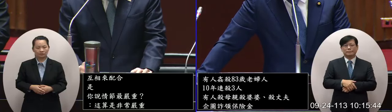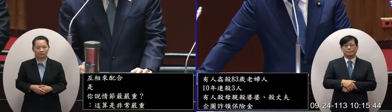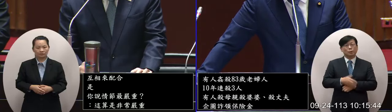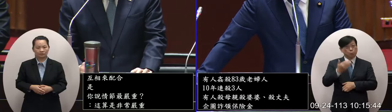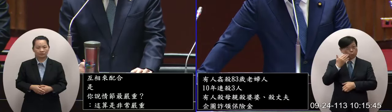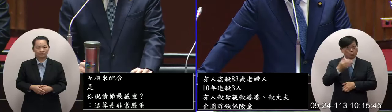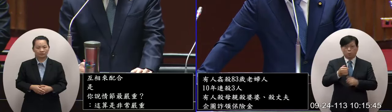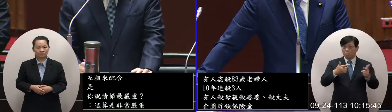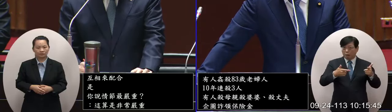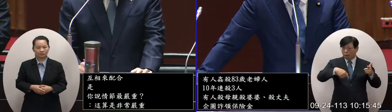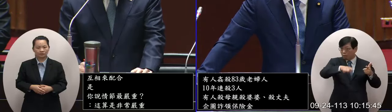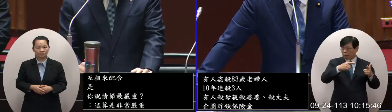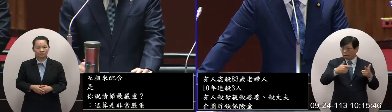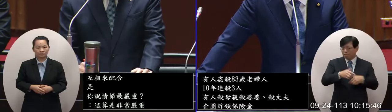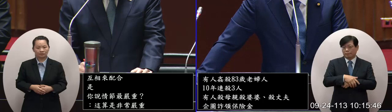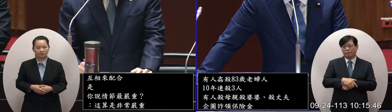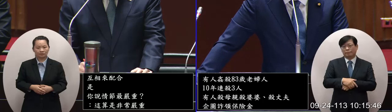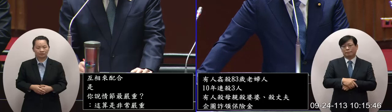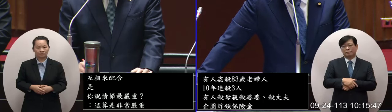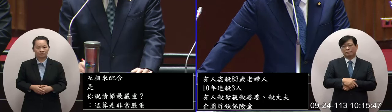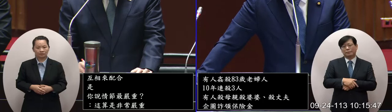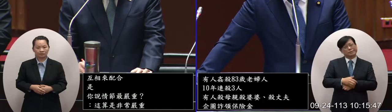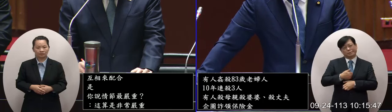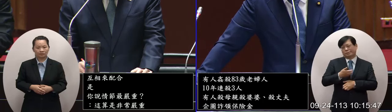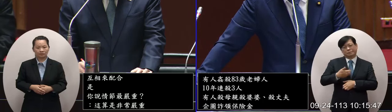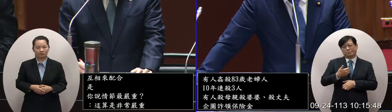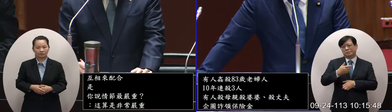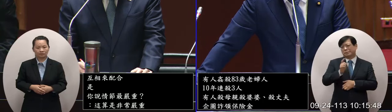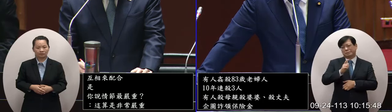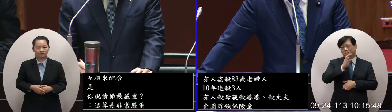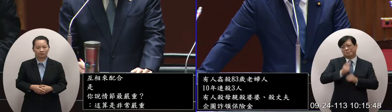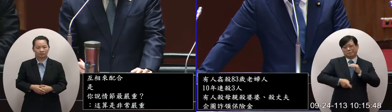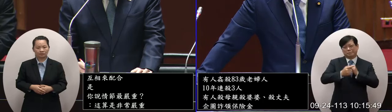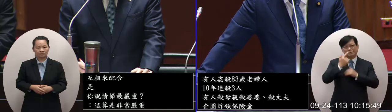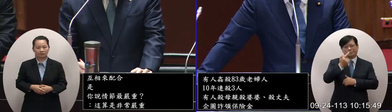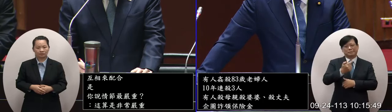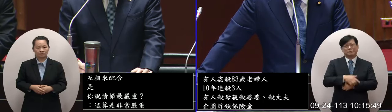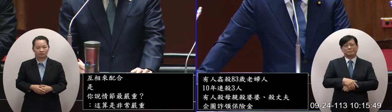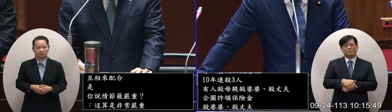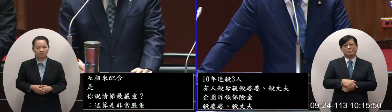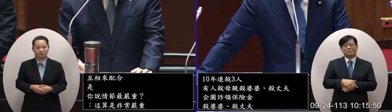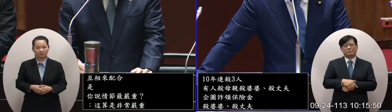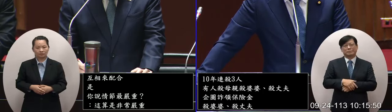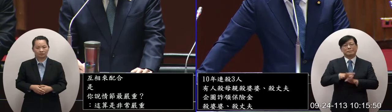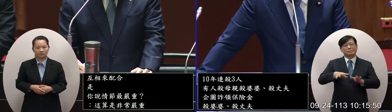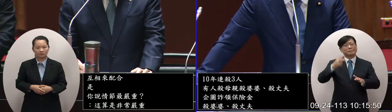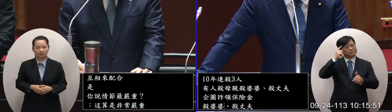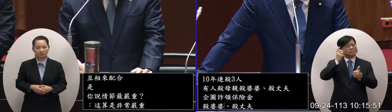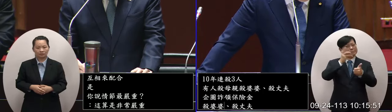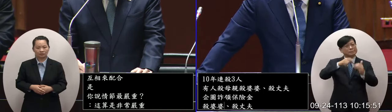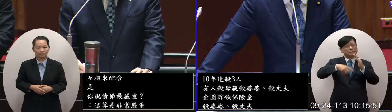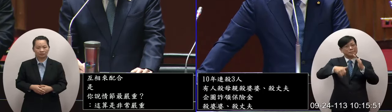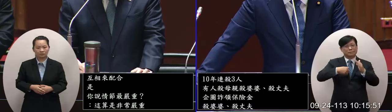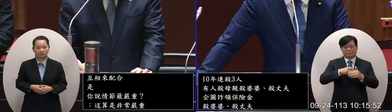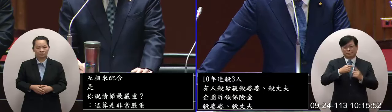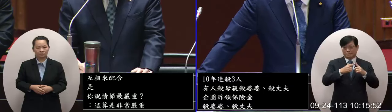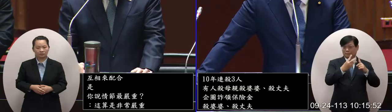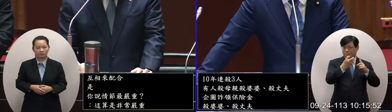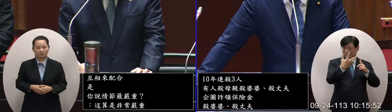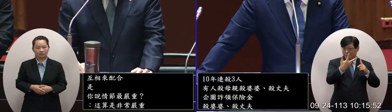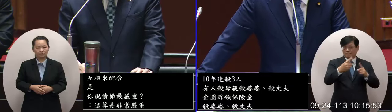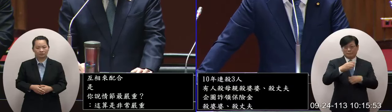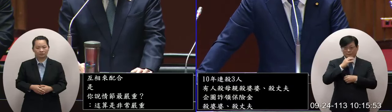如果这些不叫犯罪情形严重，我还真不知道什么叫犯罪情形严重。我再想请问院长，你知道这37案